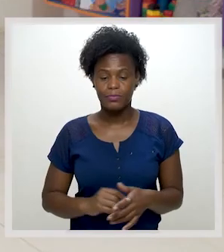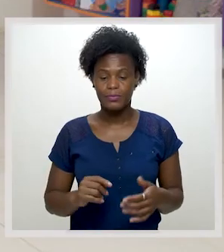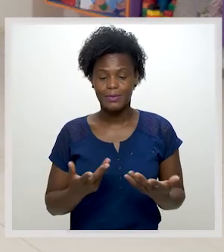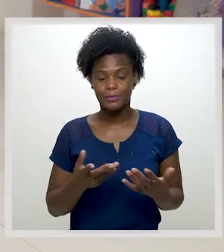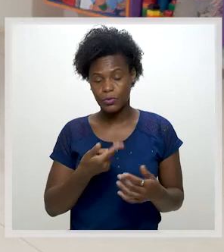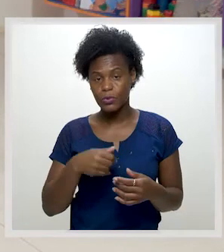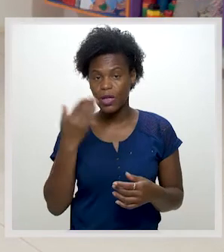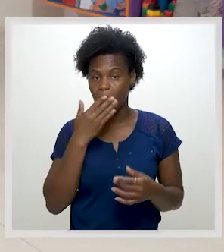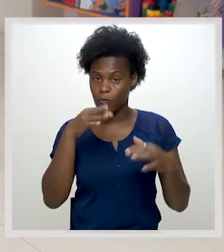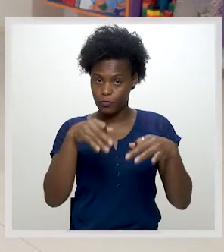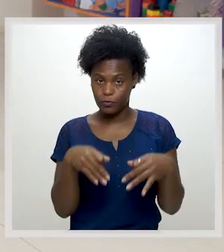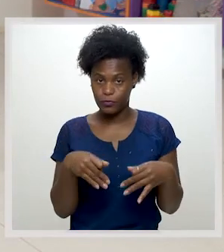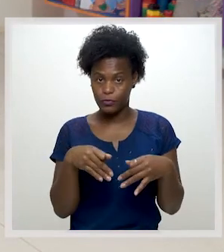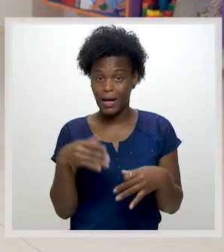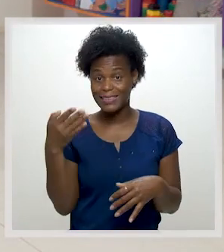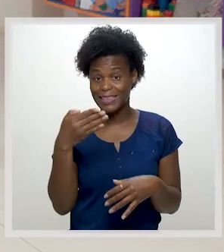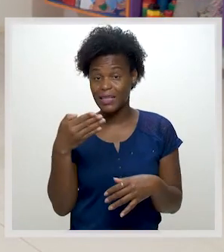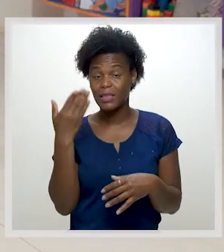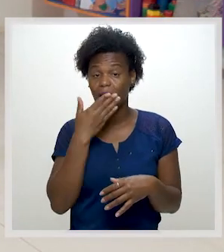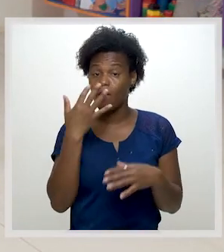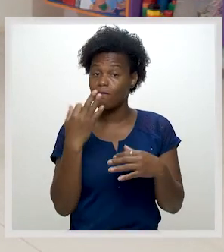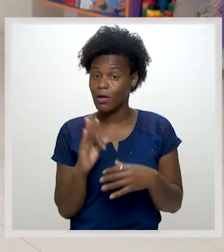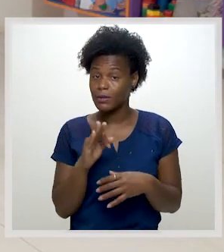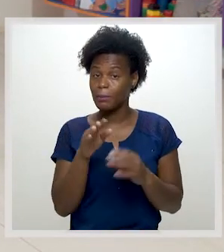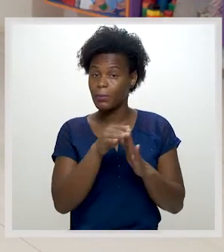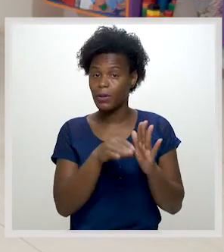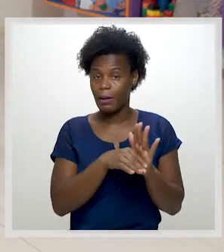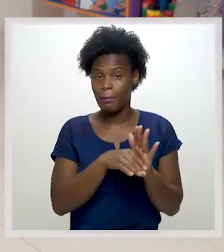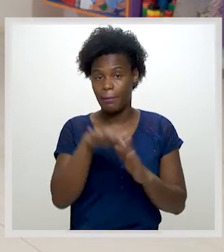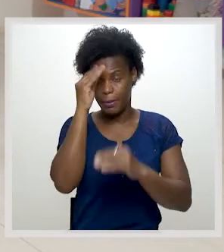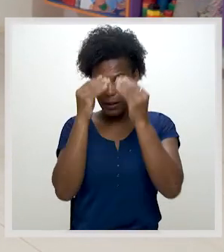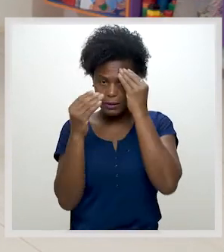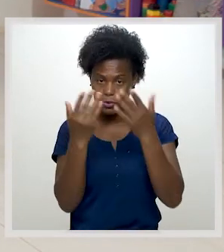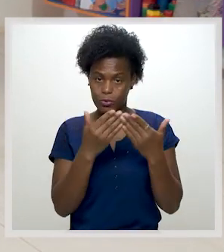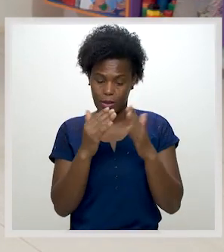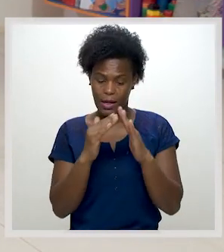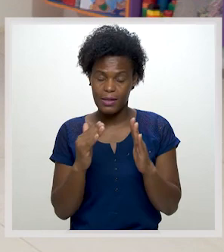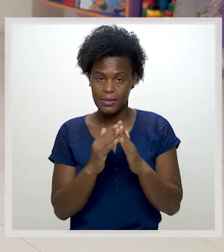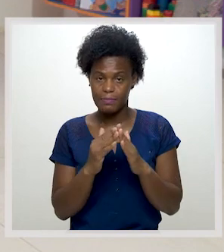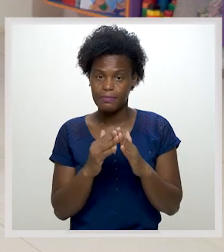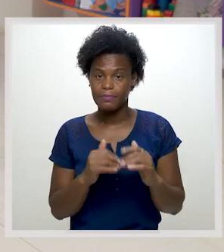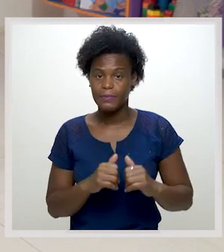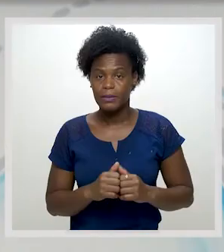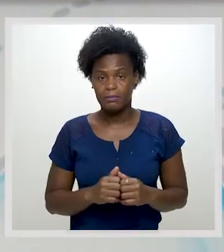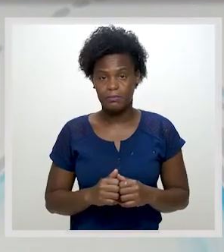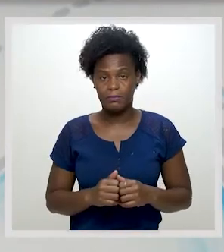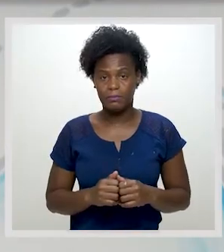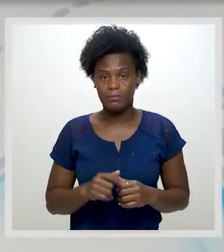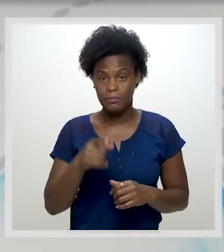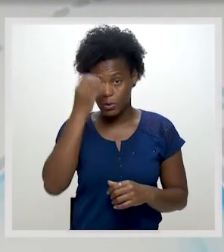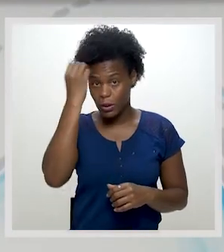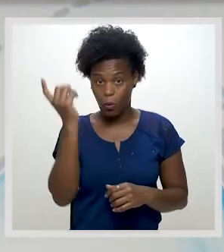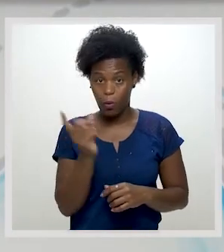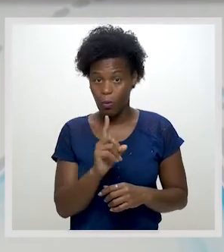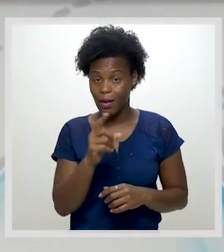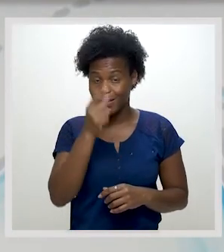Nous voilà arrivés à la fin de notre 7e cours de français du programme Aprender a Estudar en Casa. N'oublie